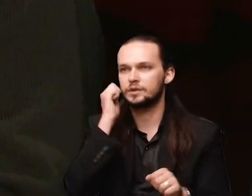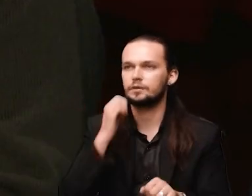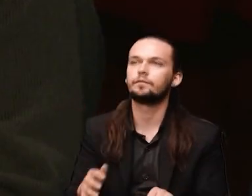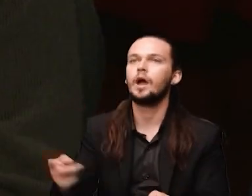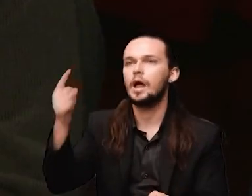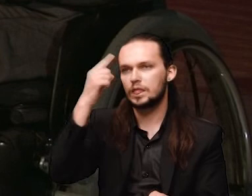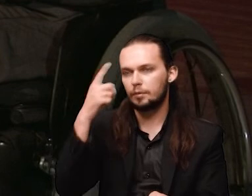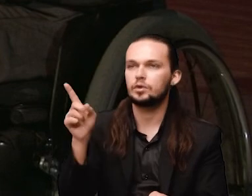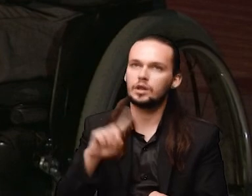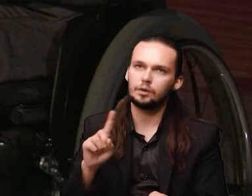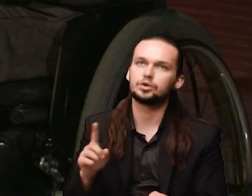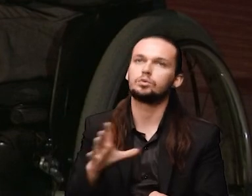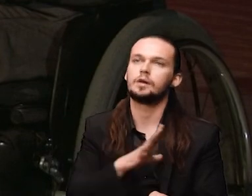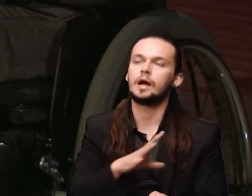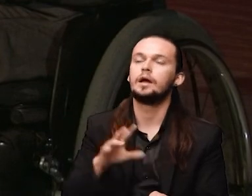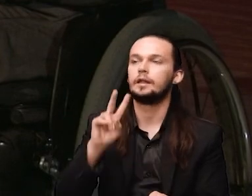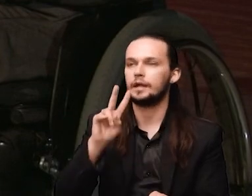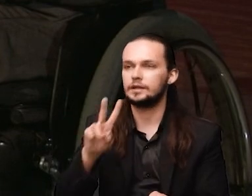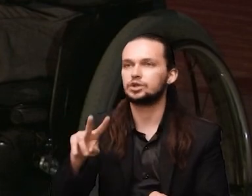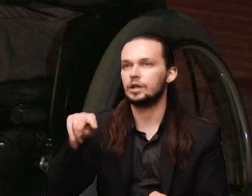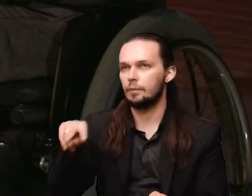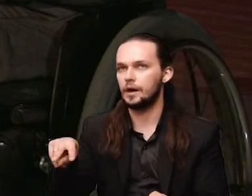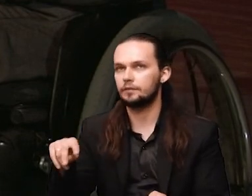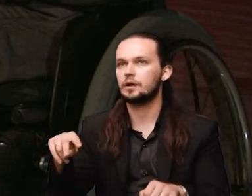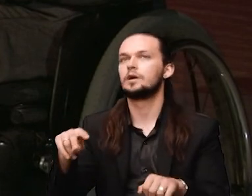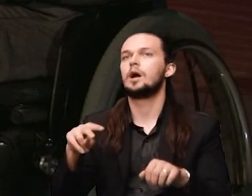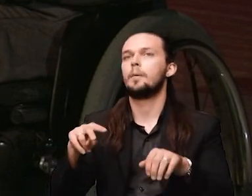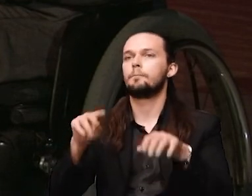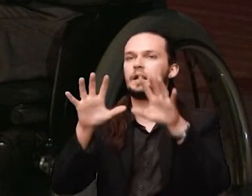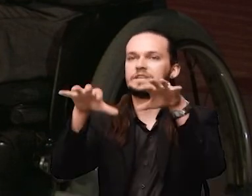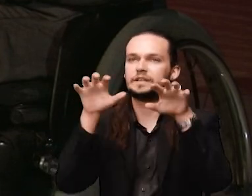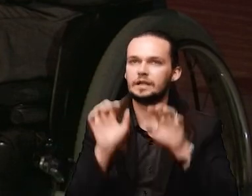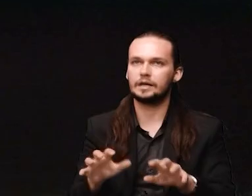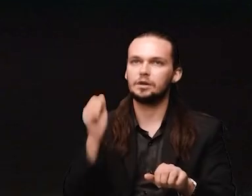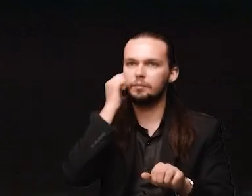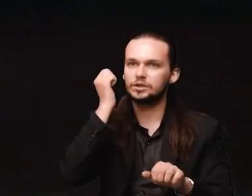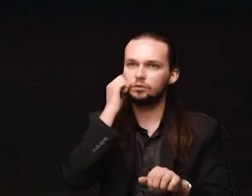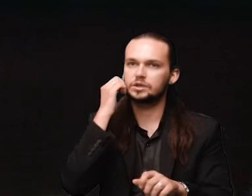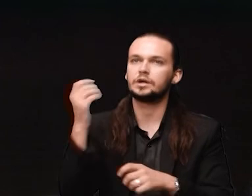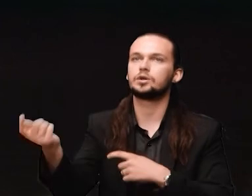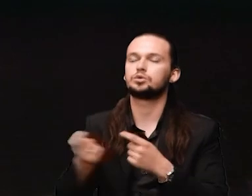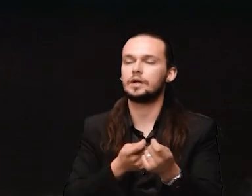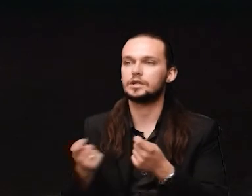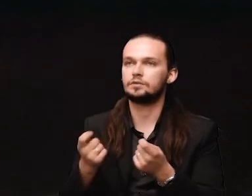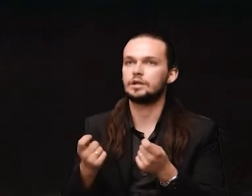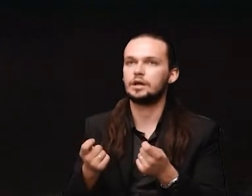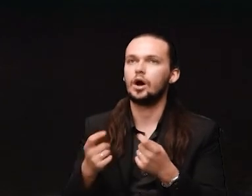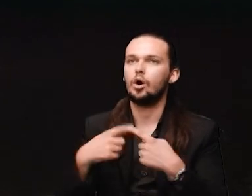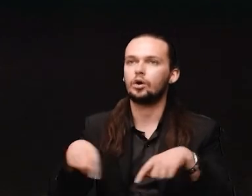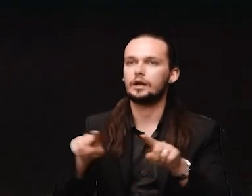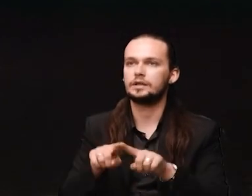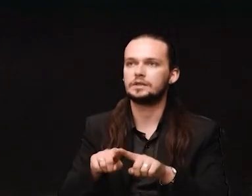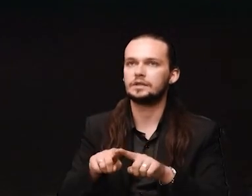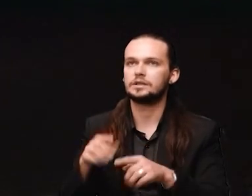Спасибо большое. Я напоминаю, что у нас сегодня в студии была Надежда Лобанова, председатель Московской городской организации Всероссийского